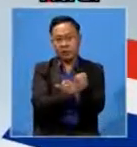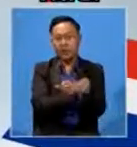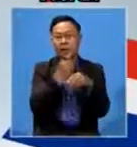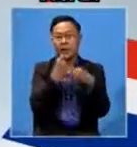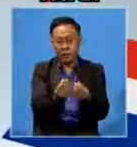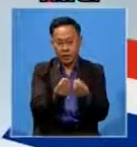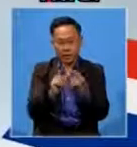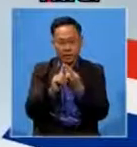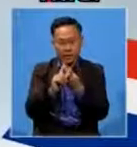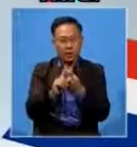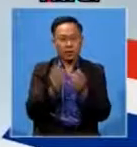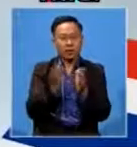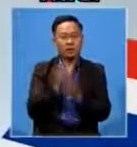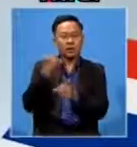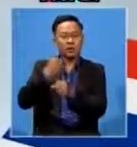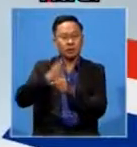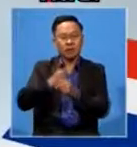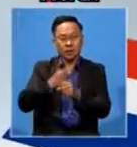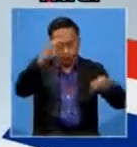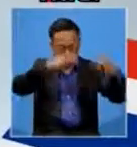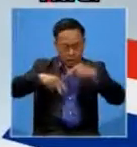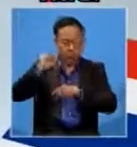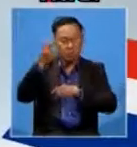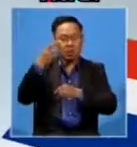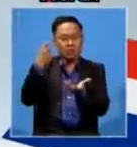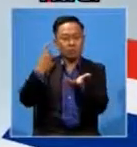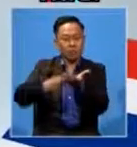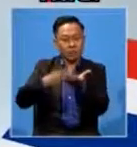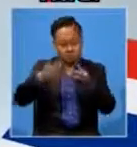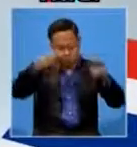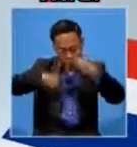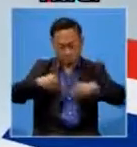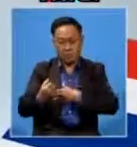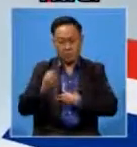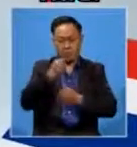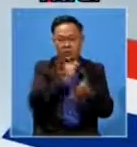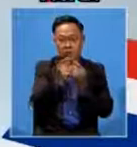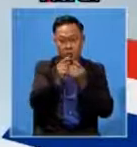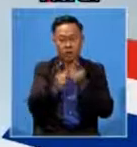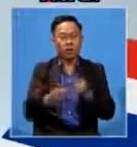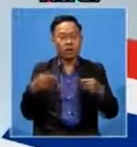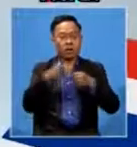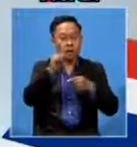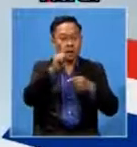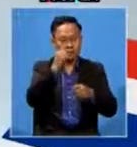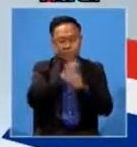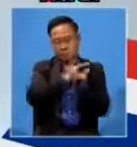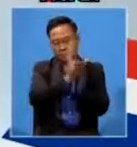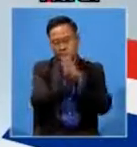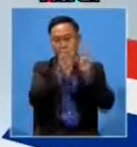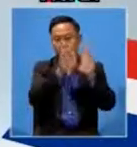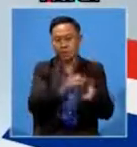คุ้มครองโดยมีหลักประกันความมั่นคงทางสังคมที่มีคุณภาพโดยมีการปฏิรูประบบบริการเพื่อยกระดับ